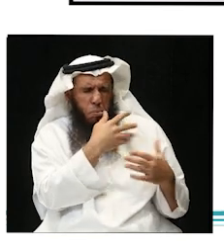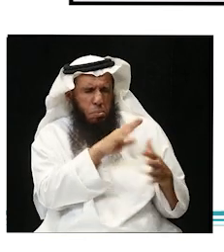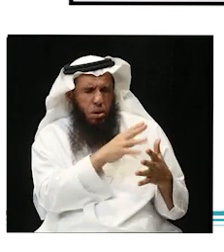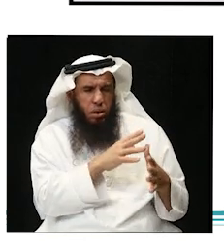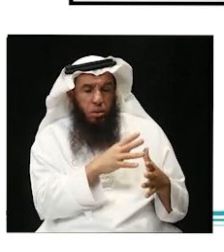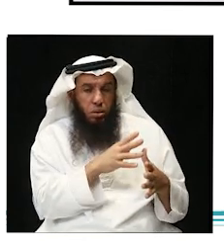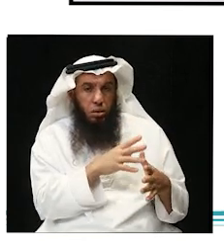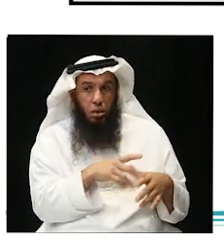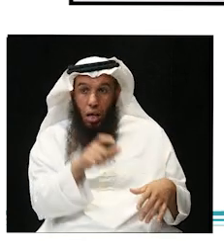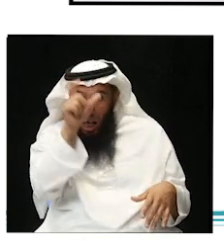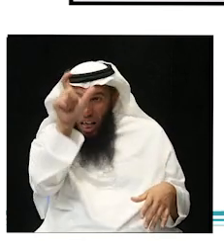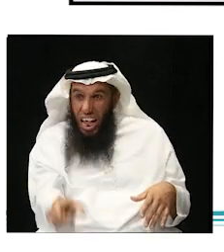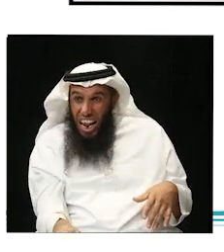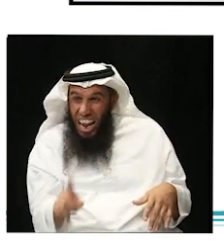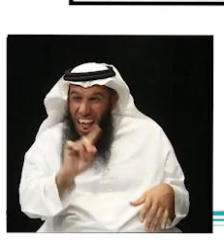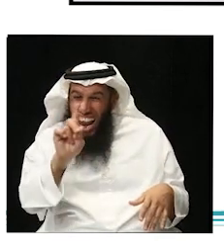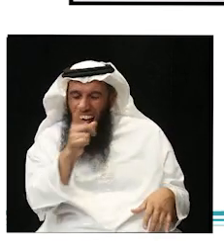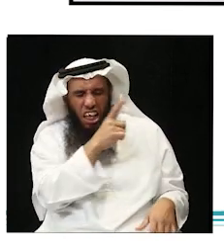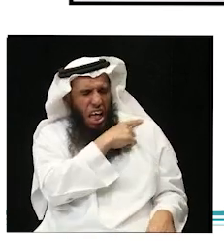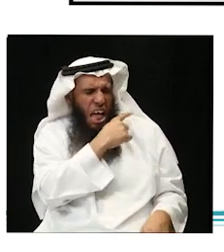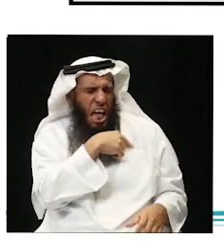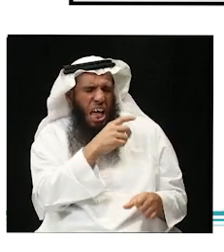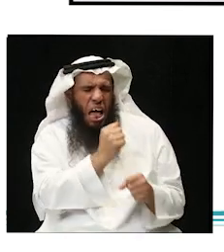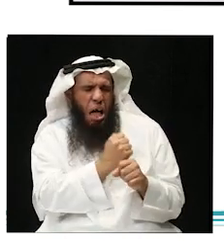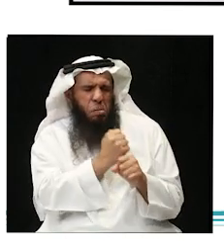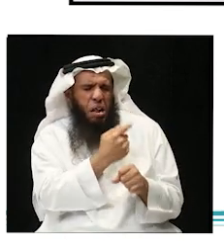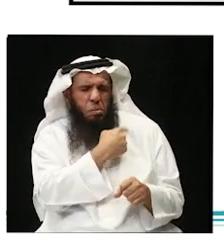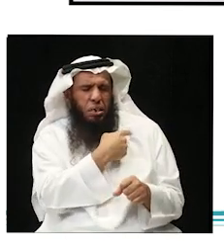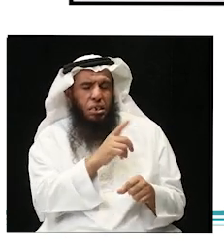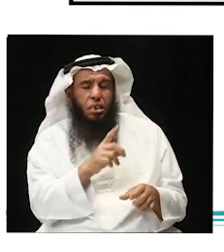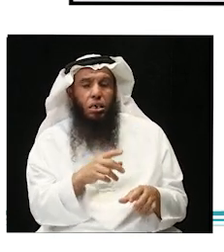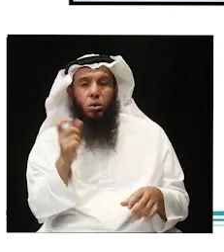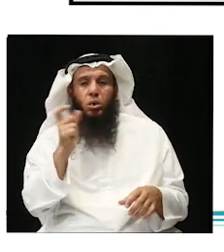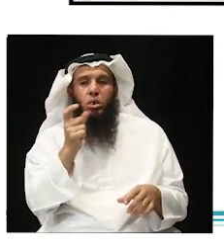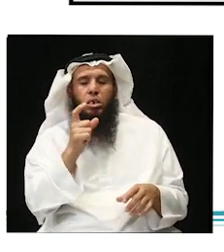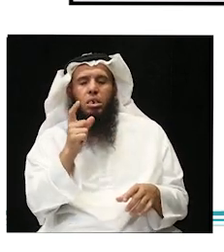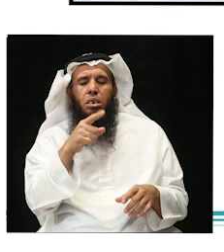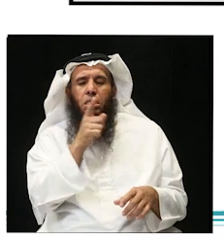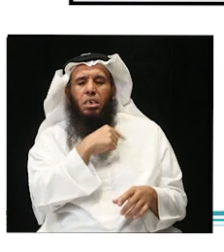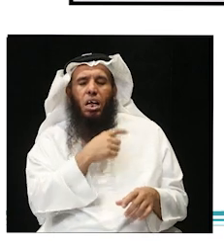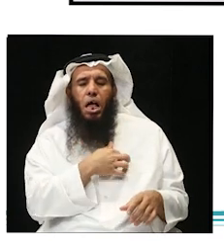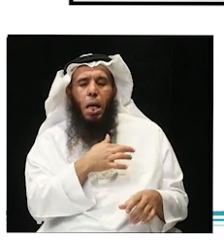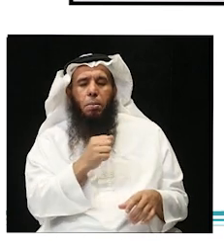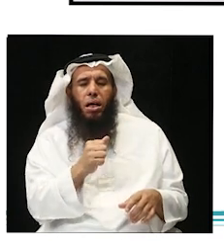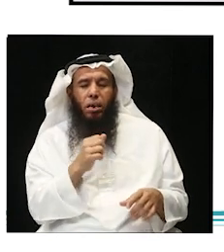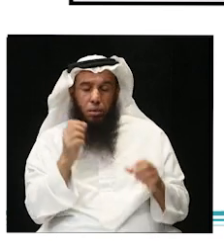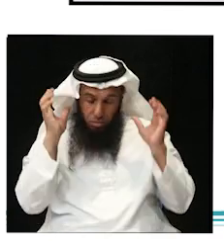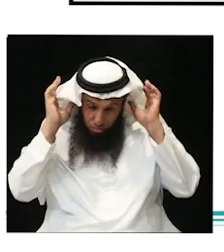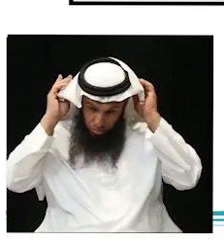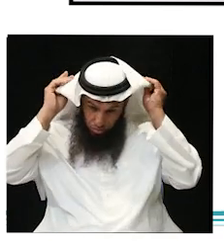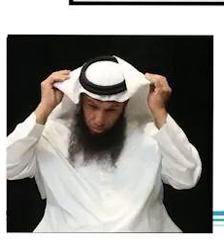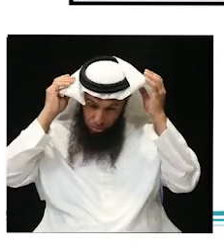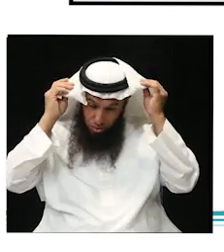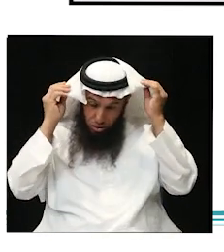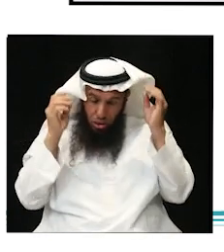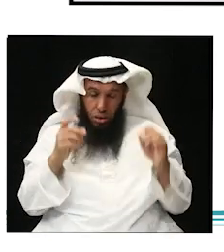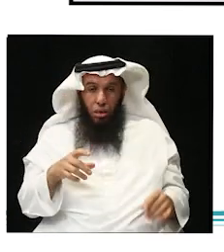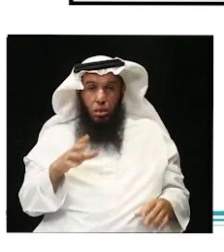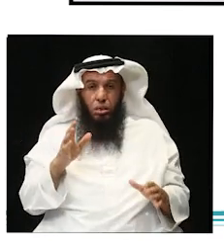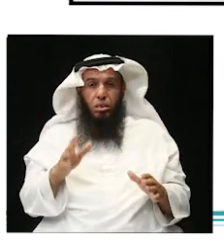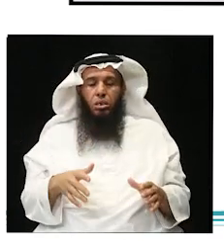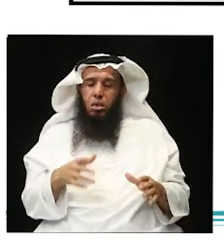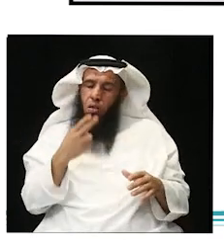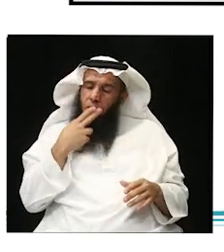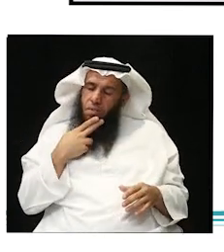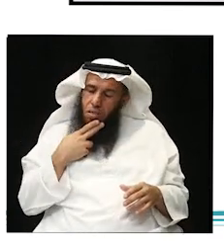هو فيه، وهكذا. ثم ما الواجب أيضا إكمالا لهذا؟ أن أدعوه وأنصحه وأوجهه